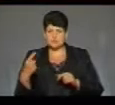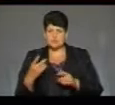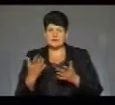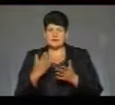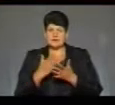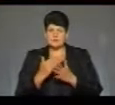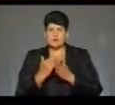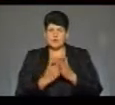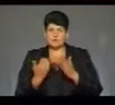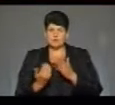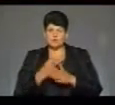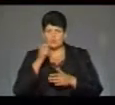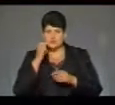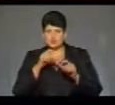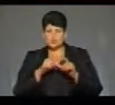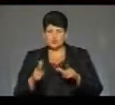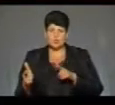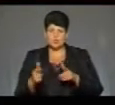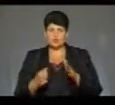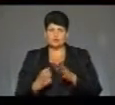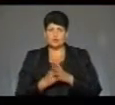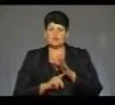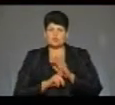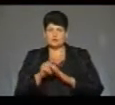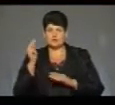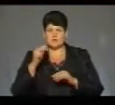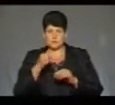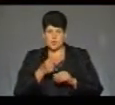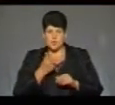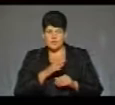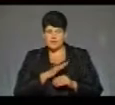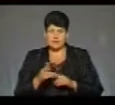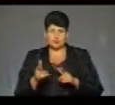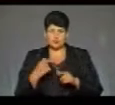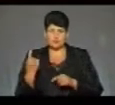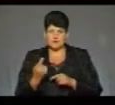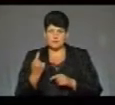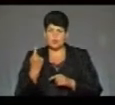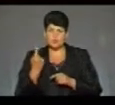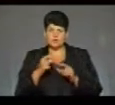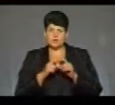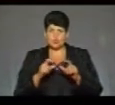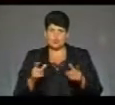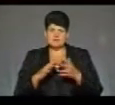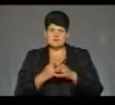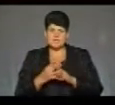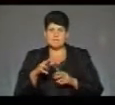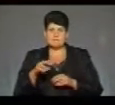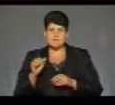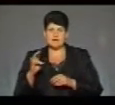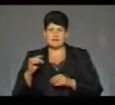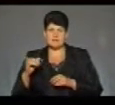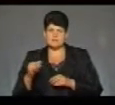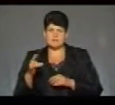програма нової української школи, готові до початку навчального року. Не готова в області одна школа у селі Манаїв-Зборівського